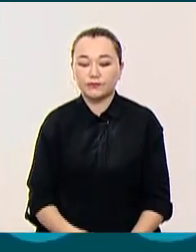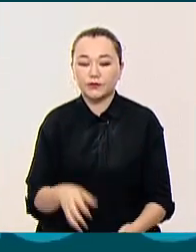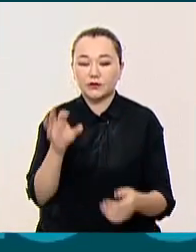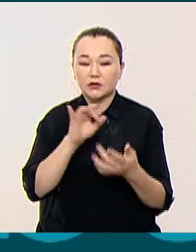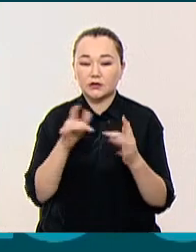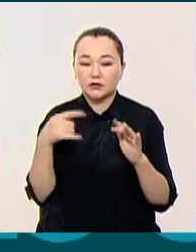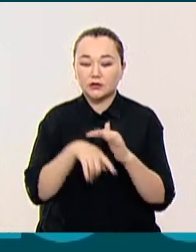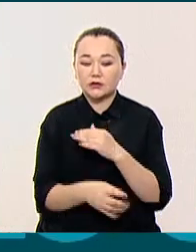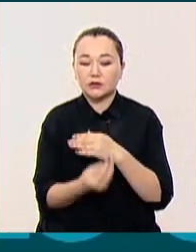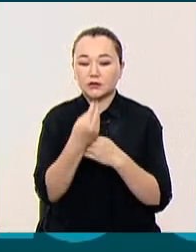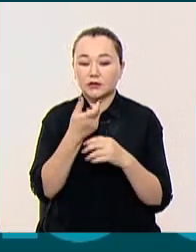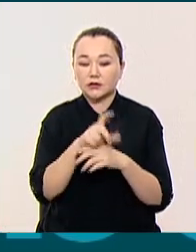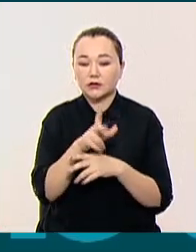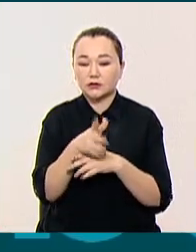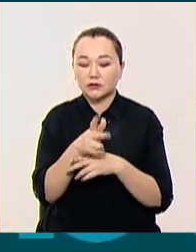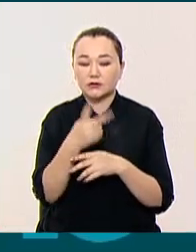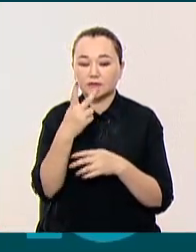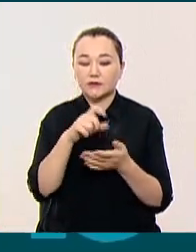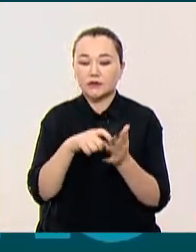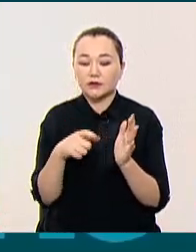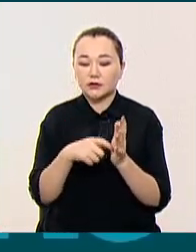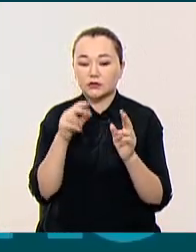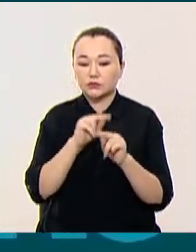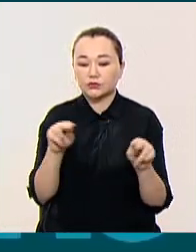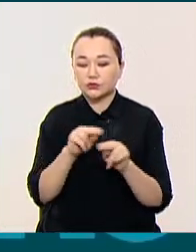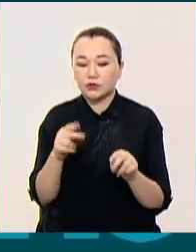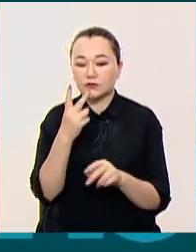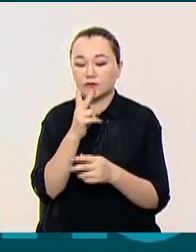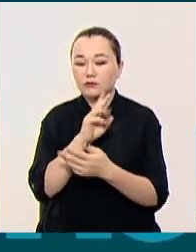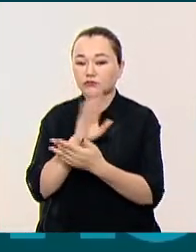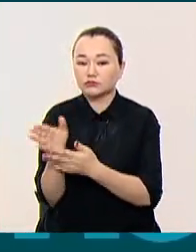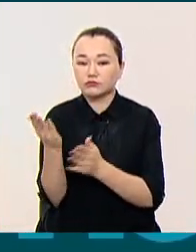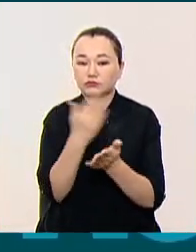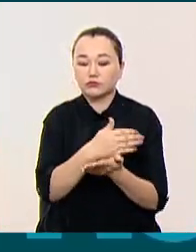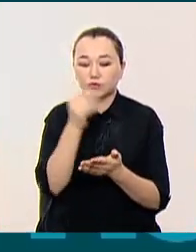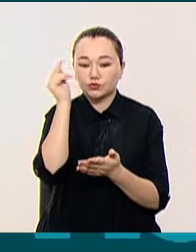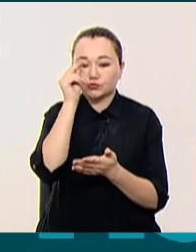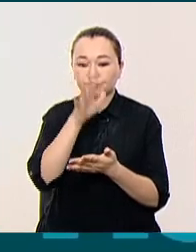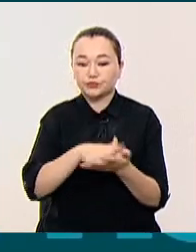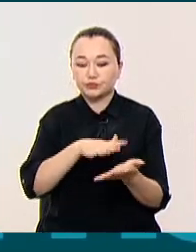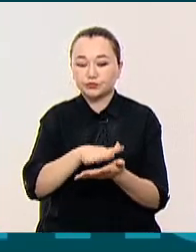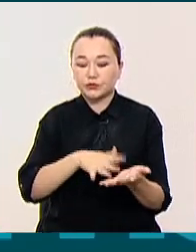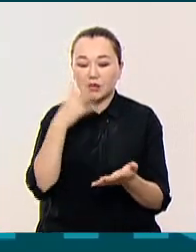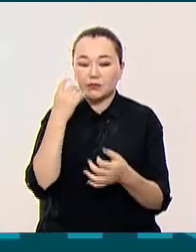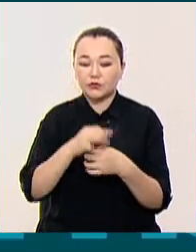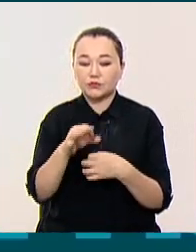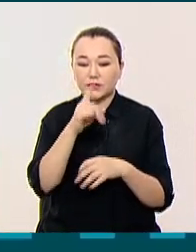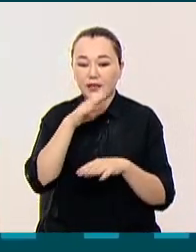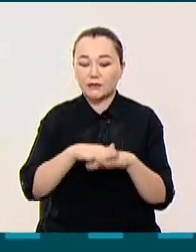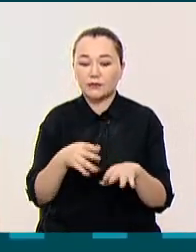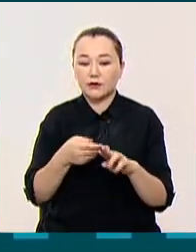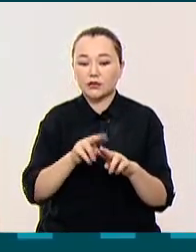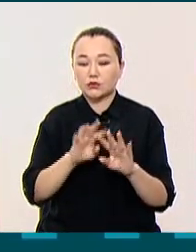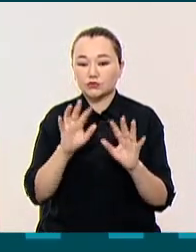Әлеуметтік желіге тараған бұл жазбада міне екі сыныптың оқушылары осылай екі жаққа қарап сабақтарын оқып отыр. Алматы облысының әкімдігі де